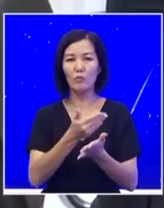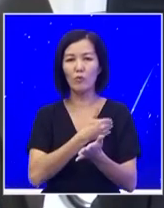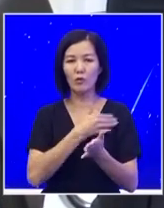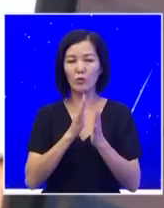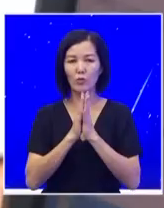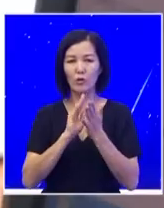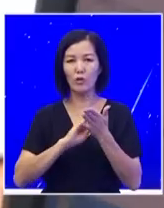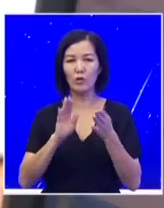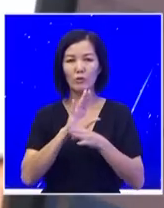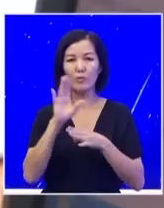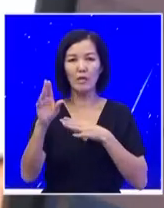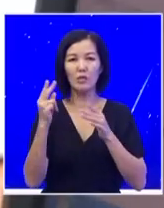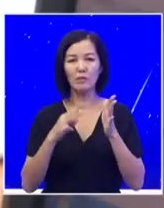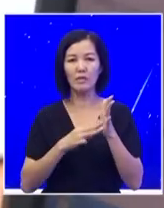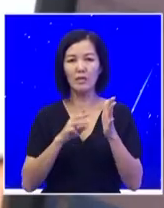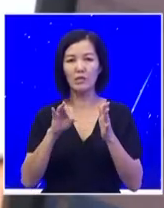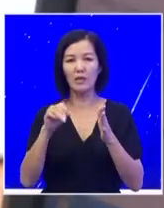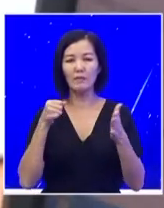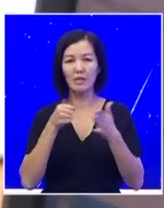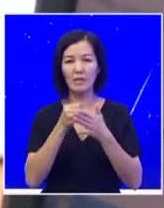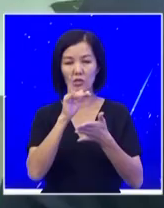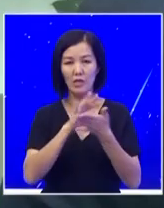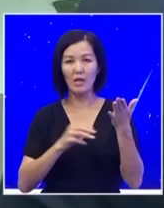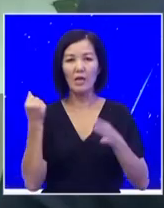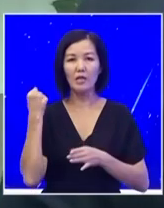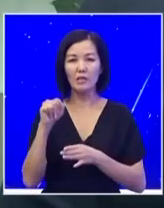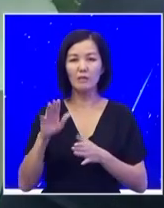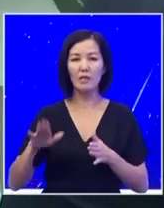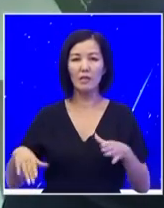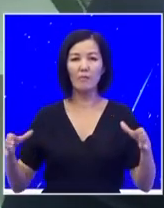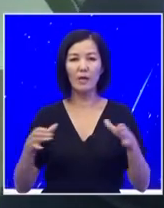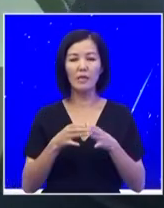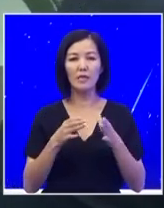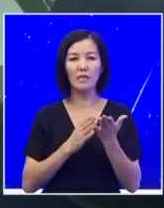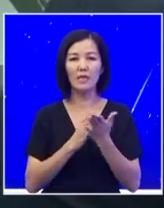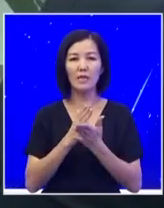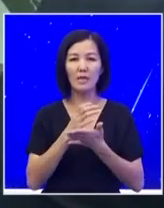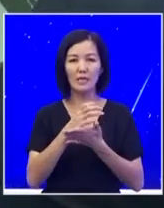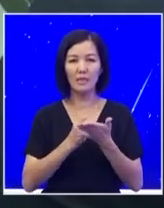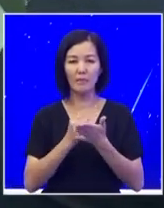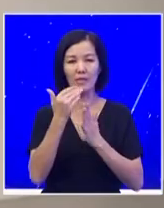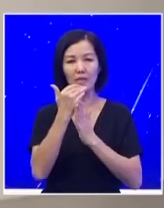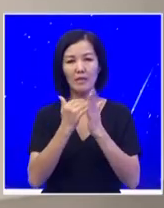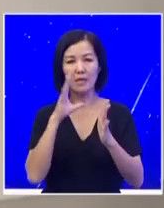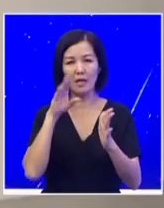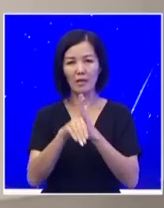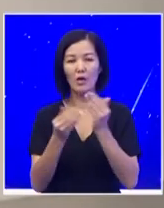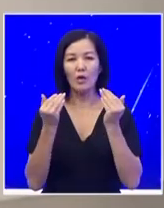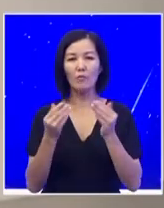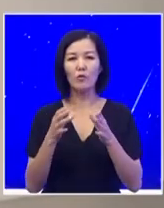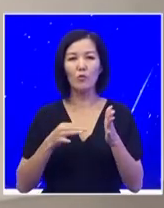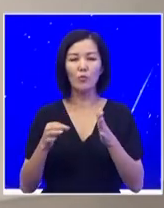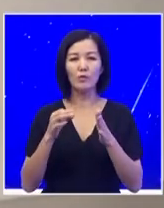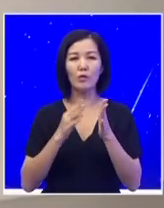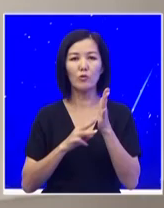өтініш береді. Ол 28 тамызға дейін жалғасады. Жеңімпаздар кейін партияның кадрлық резервінің тізіміне алынады. Бүгінде